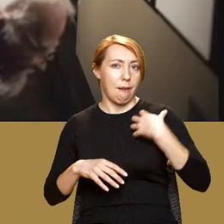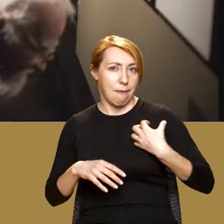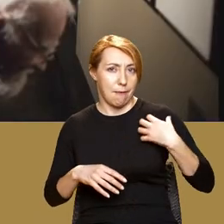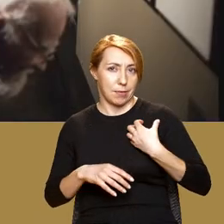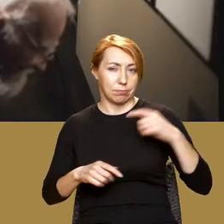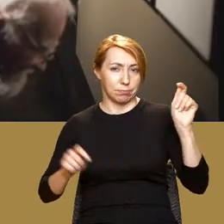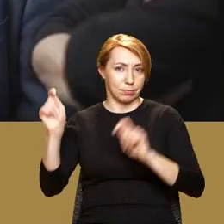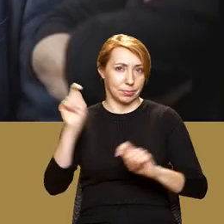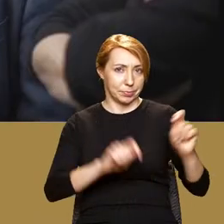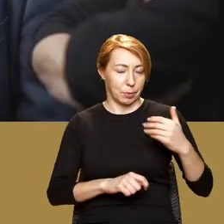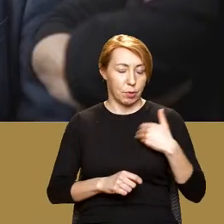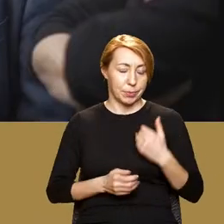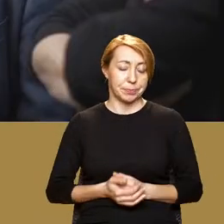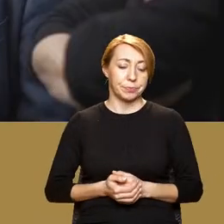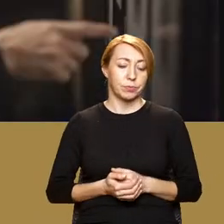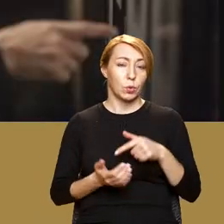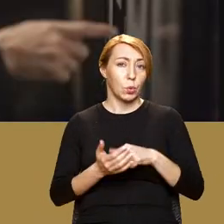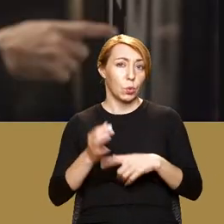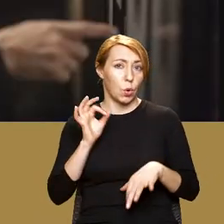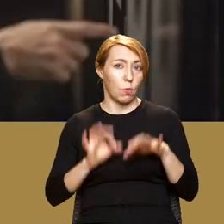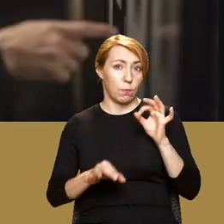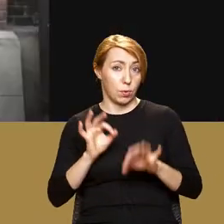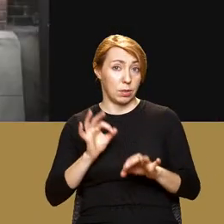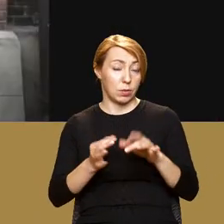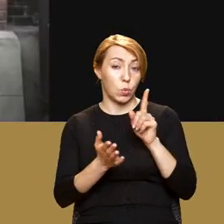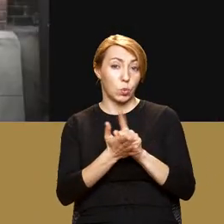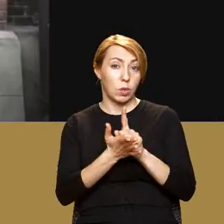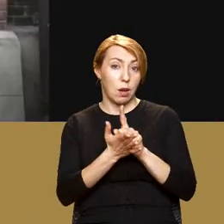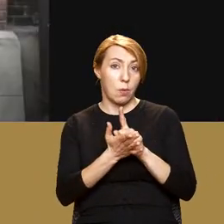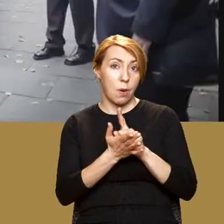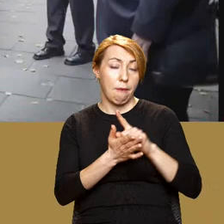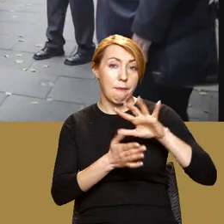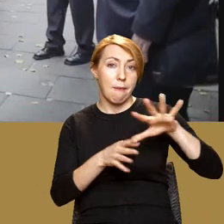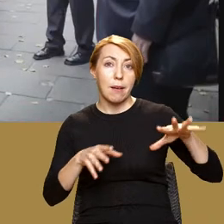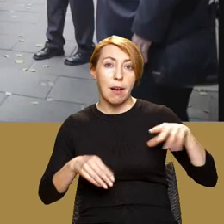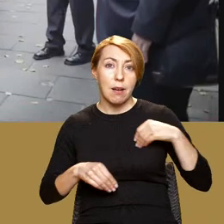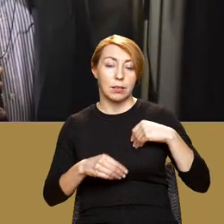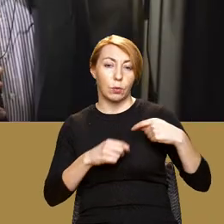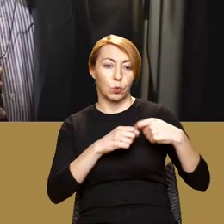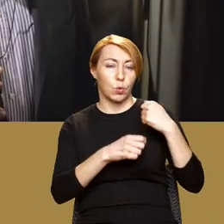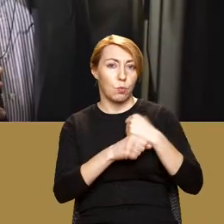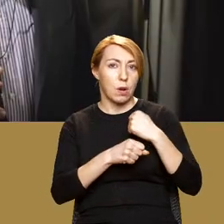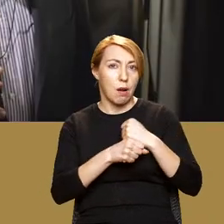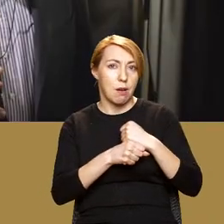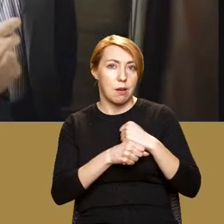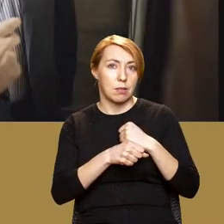konferencji udało nam się razem we współpracy i właściwie dzięki